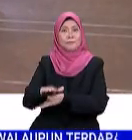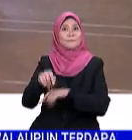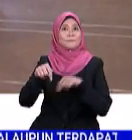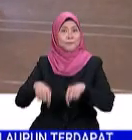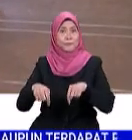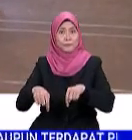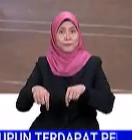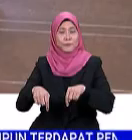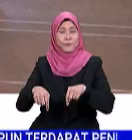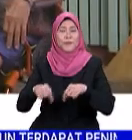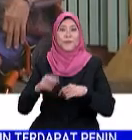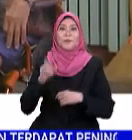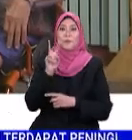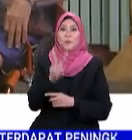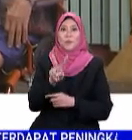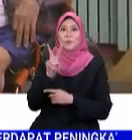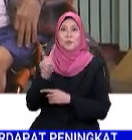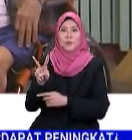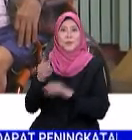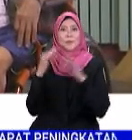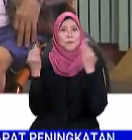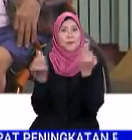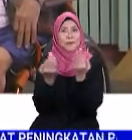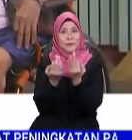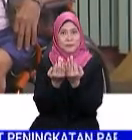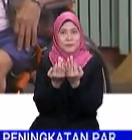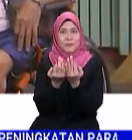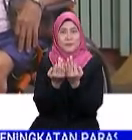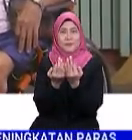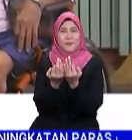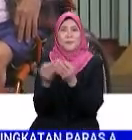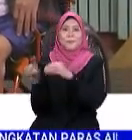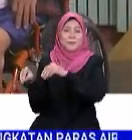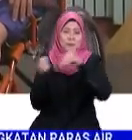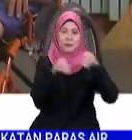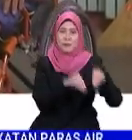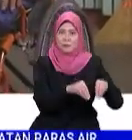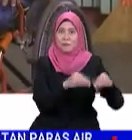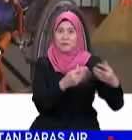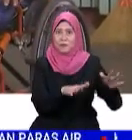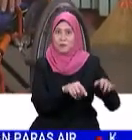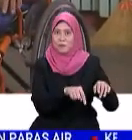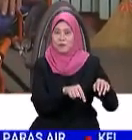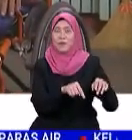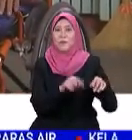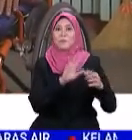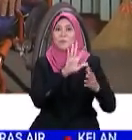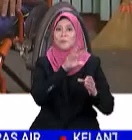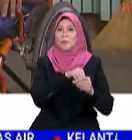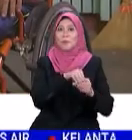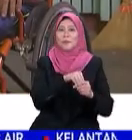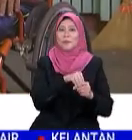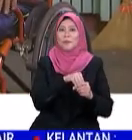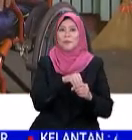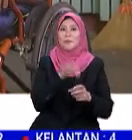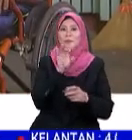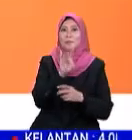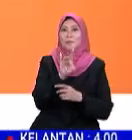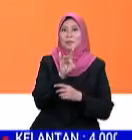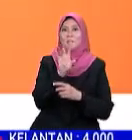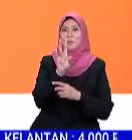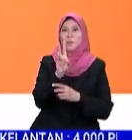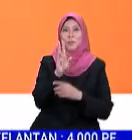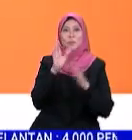petang ni seramai 22 keluarga telah dipindahkan, iaitu melibatkan